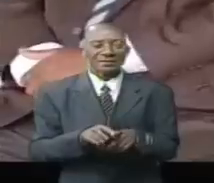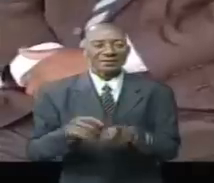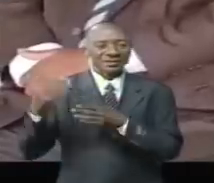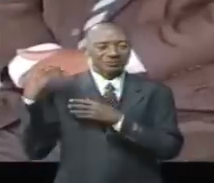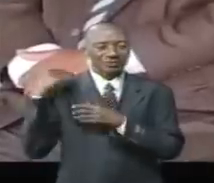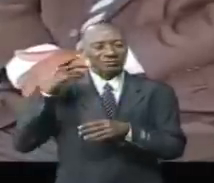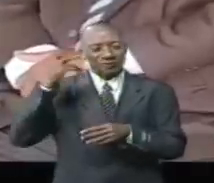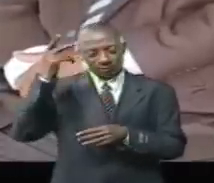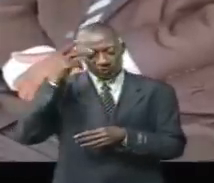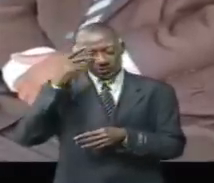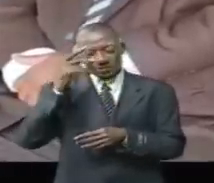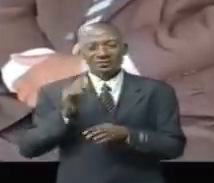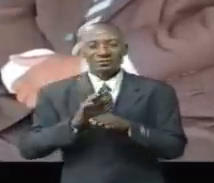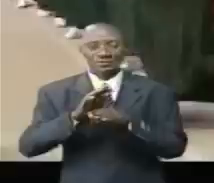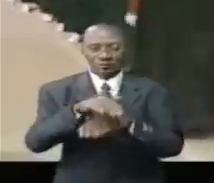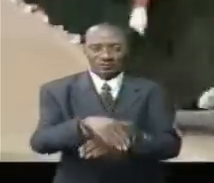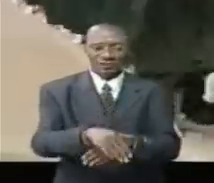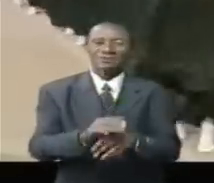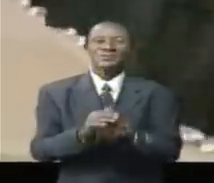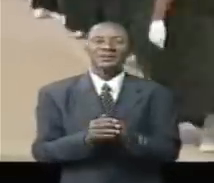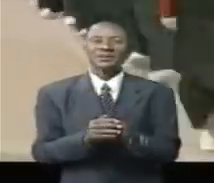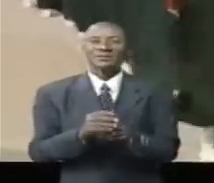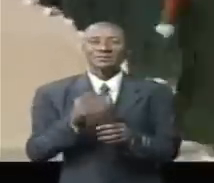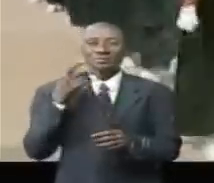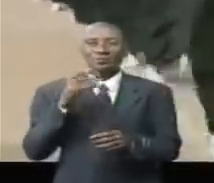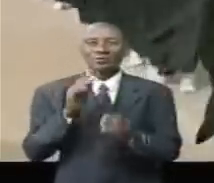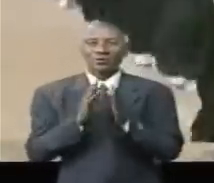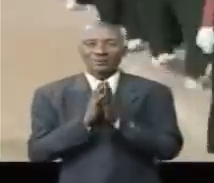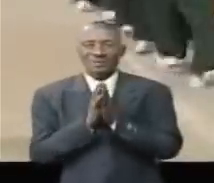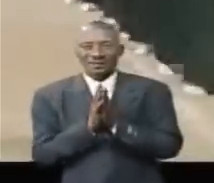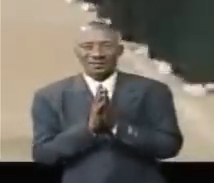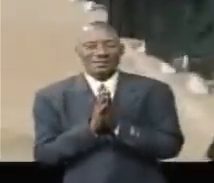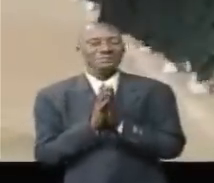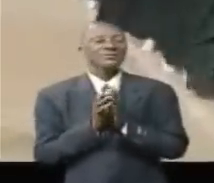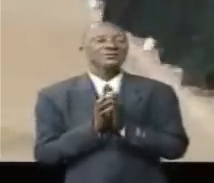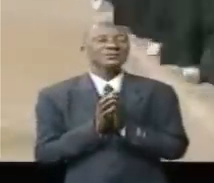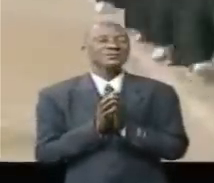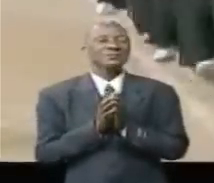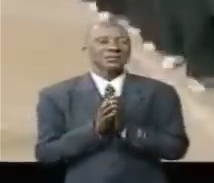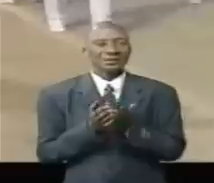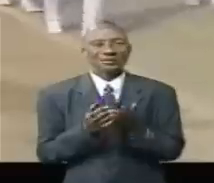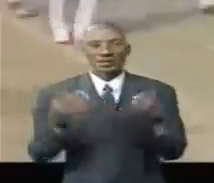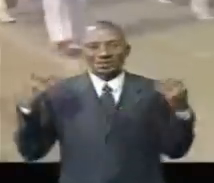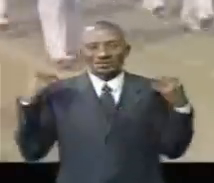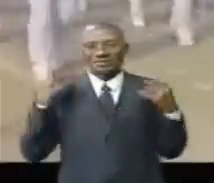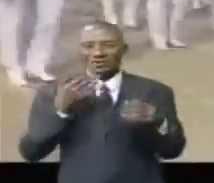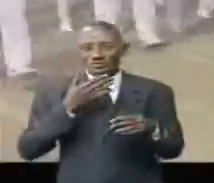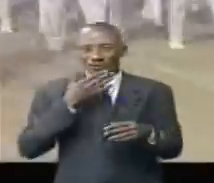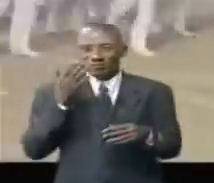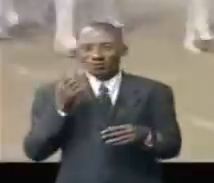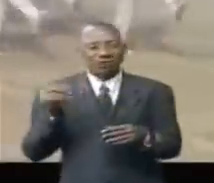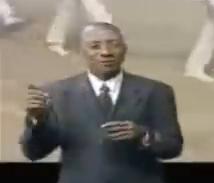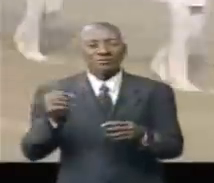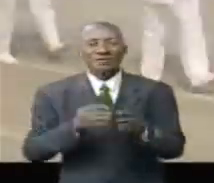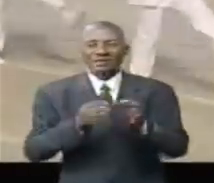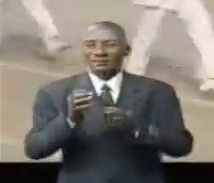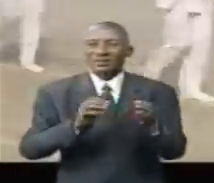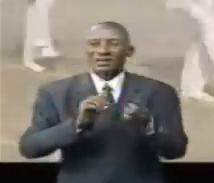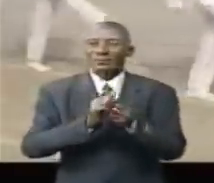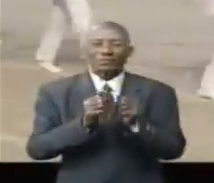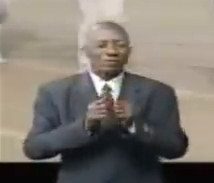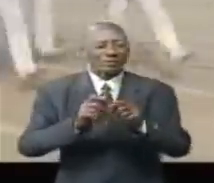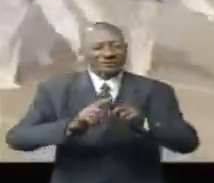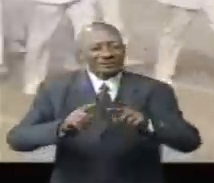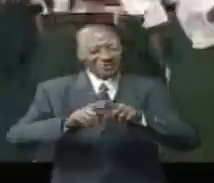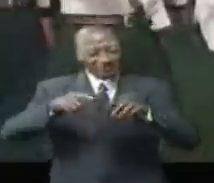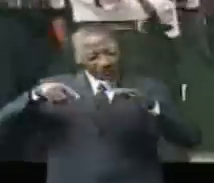des ambassadeurs russes et de l'Angola, ainsi que les églises africaines ayant comme dénominateur commun Simon Kimbangu, car l'histoire du